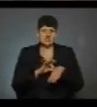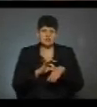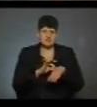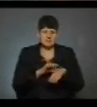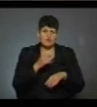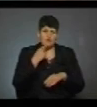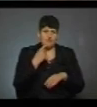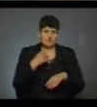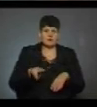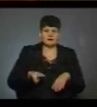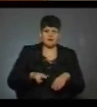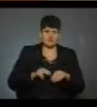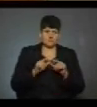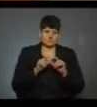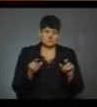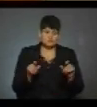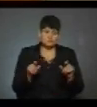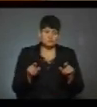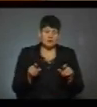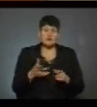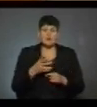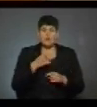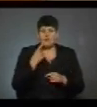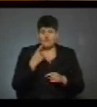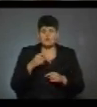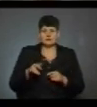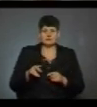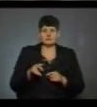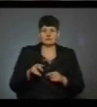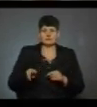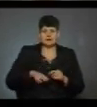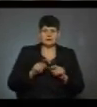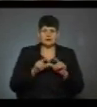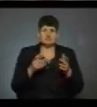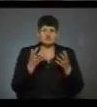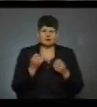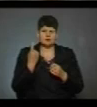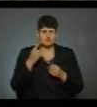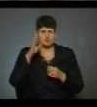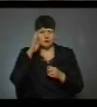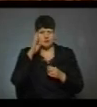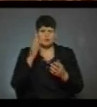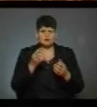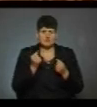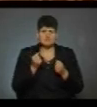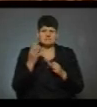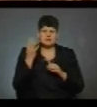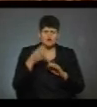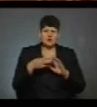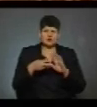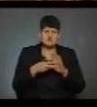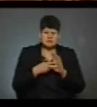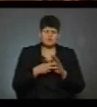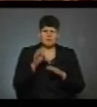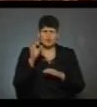цього медзакладу Григорій Курицький. За словами Григорія Курицького, ще один хлопець, який отримав найбільше опіків, це 47%